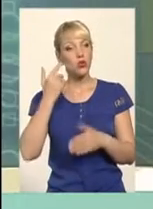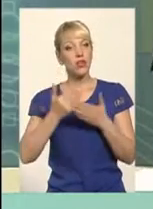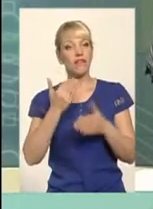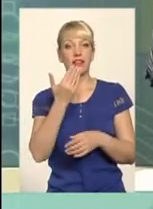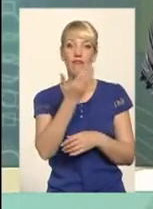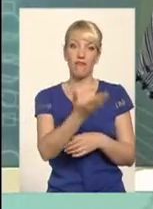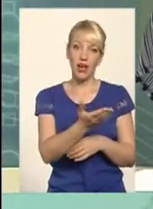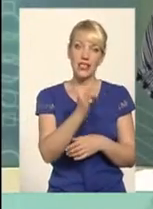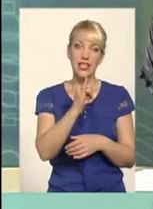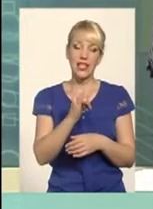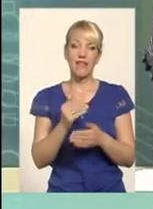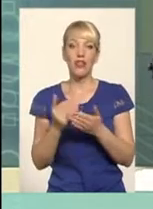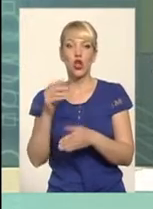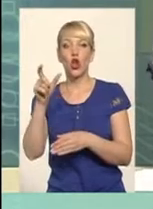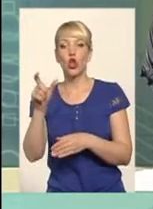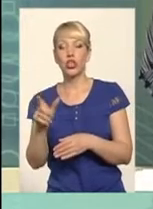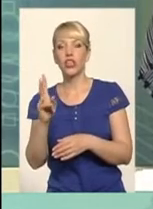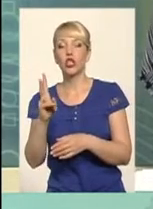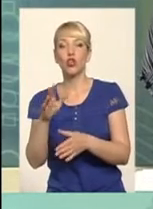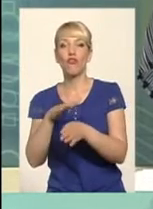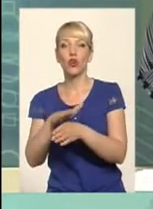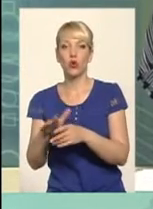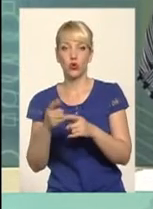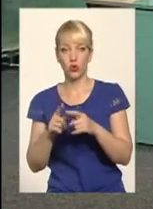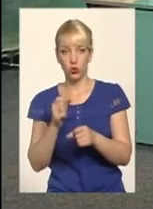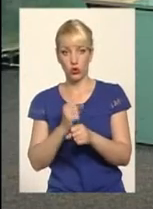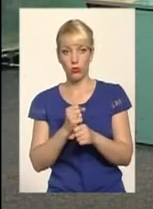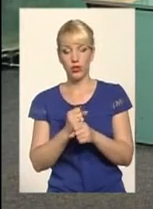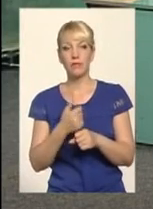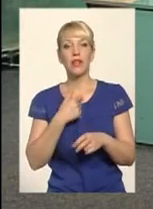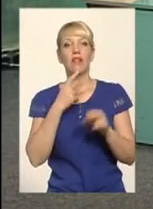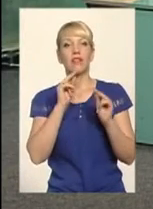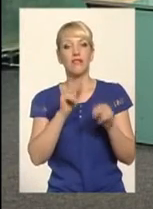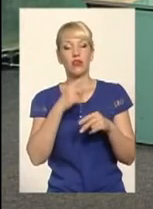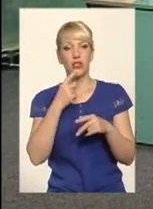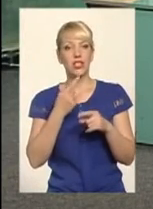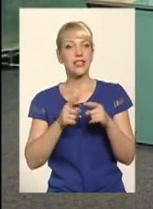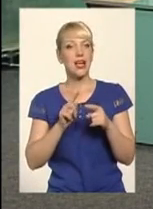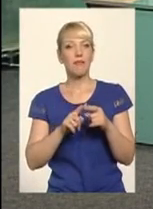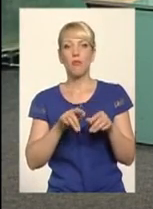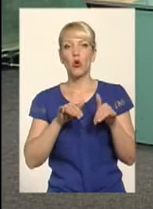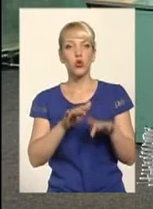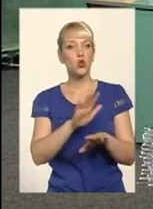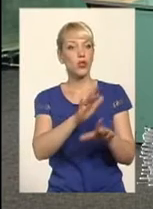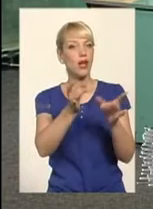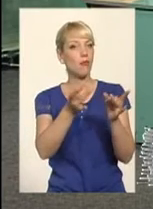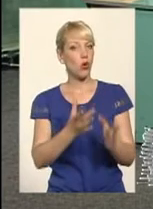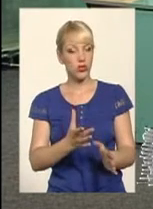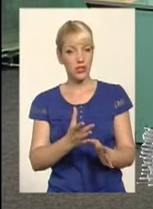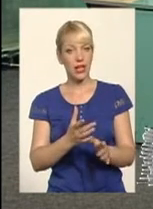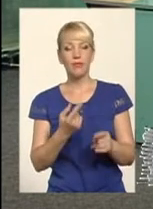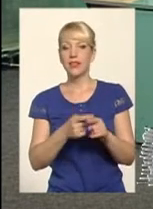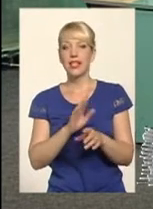яка практично здійснює цю роботу. Скажу відверто, що процедура не є простою, це не дешевий